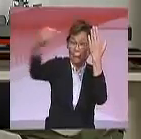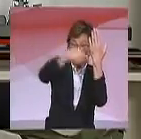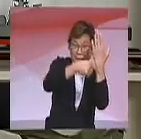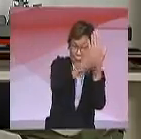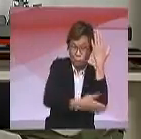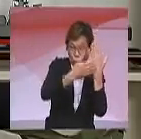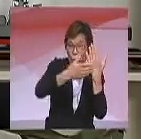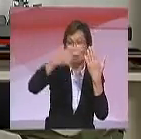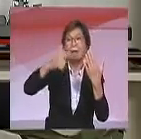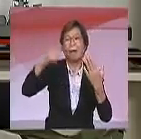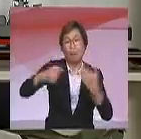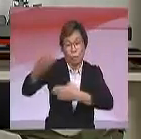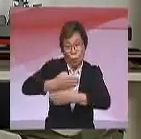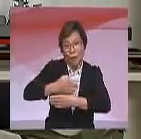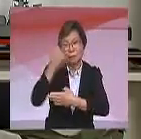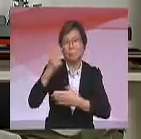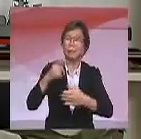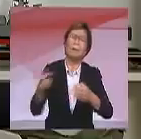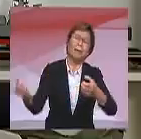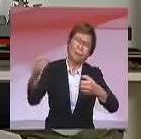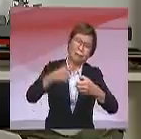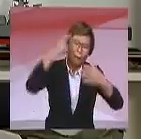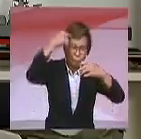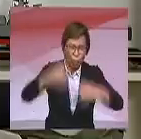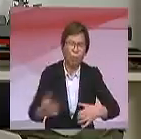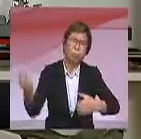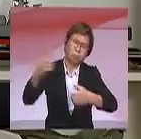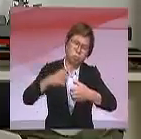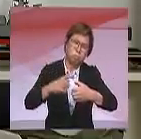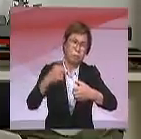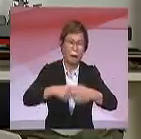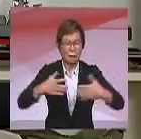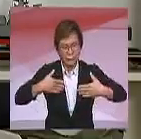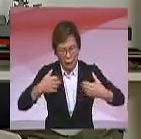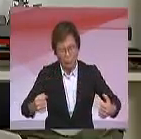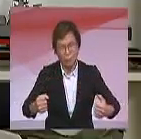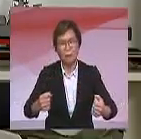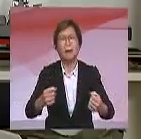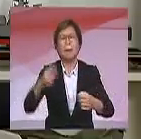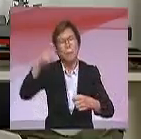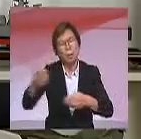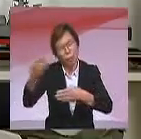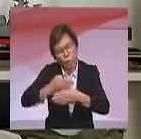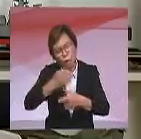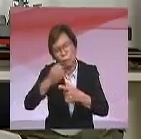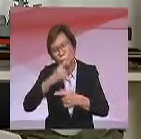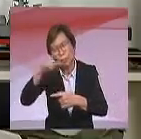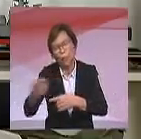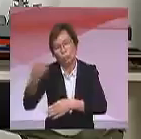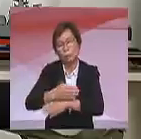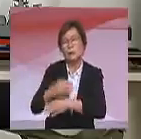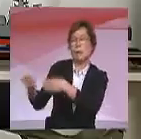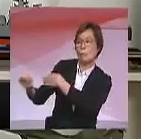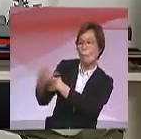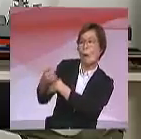ini yang melibatkan kesihatan, berapa hari kuarantin, daripada mana yang balik kena kuarantin, perlu mendapat